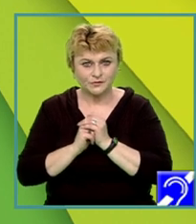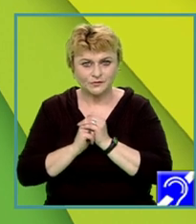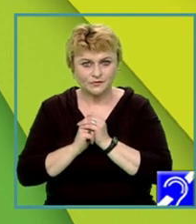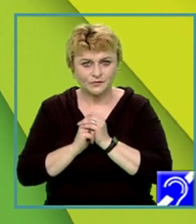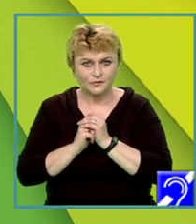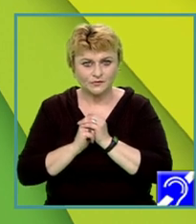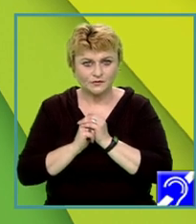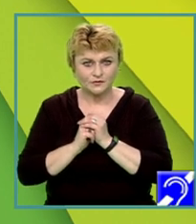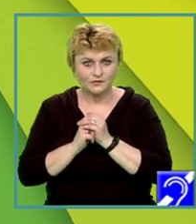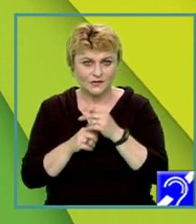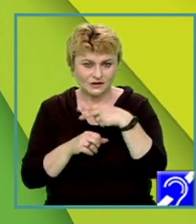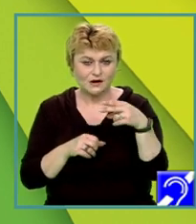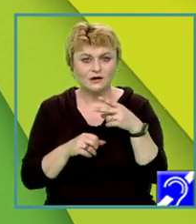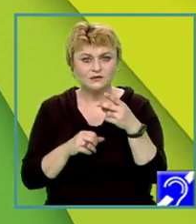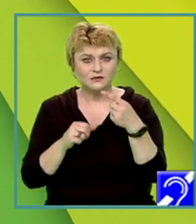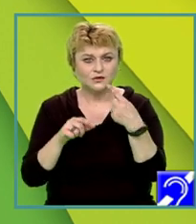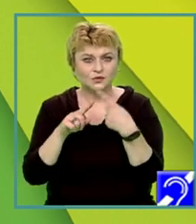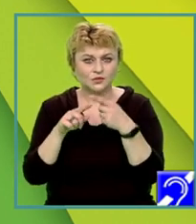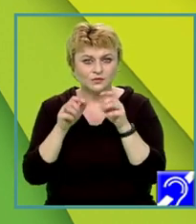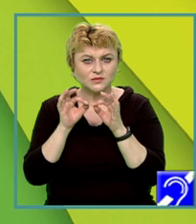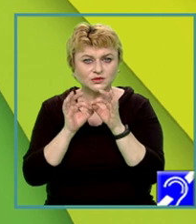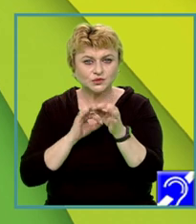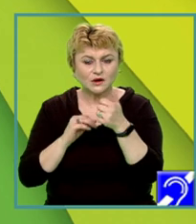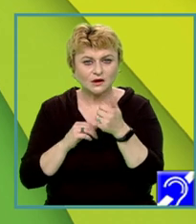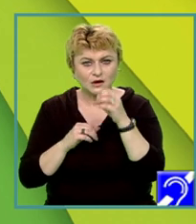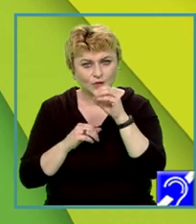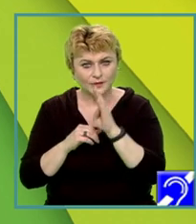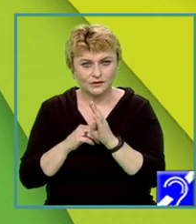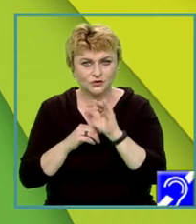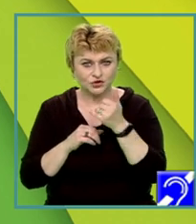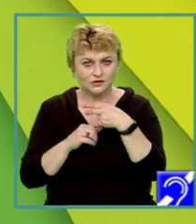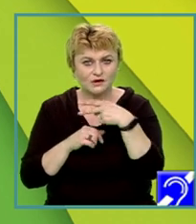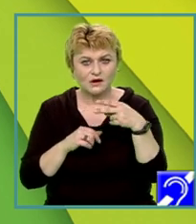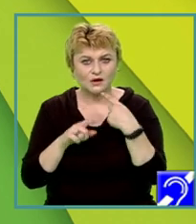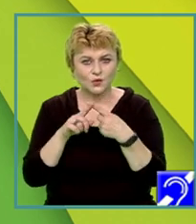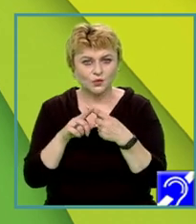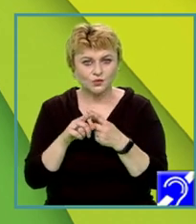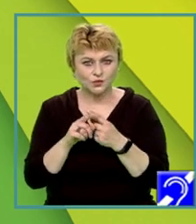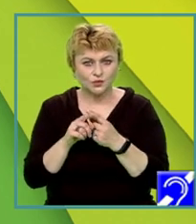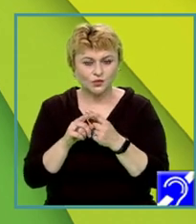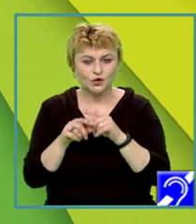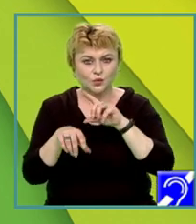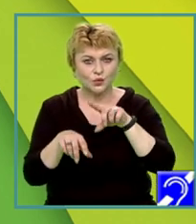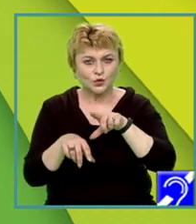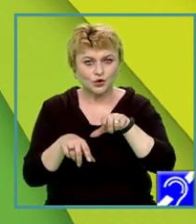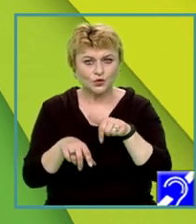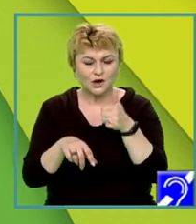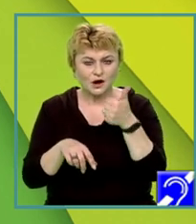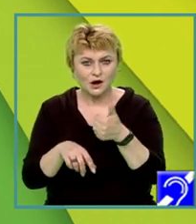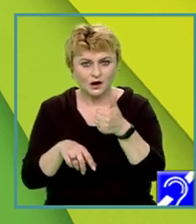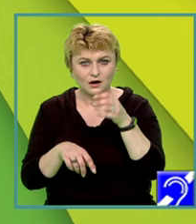egală Ca măsură cu m o b c egal cu măsura unghiului a o b